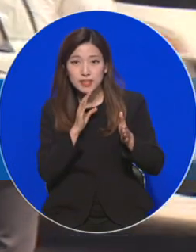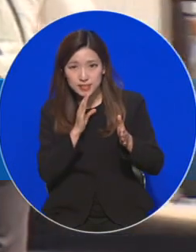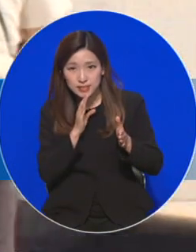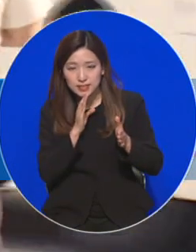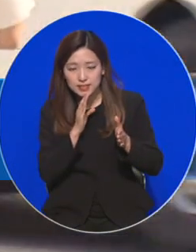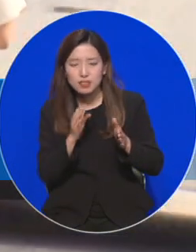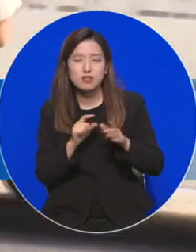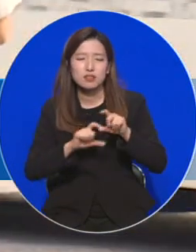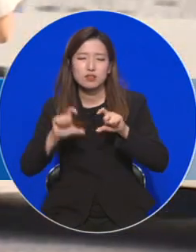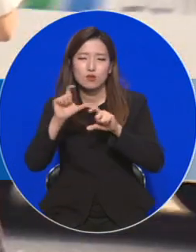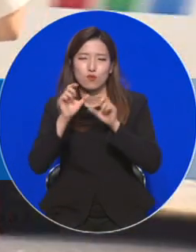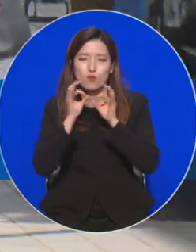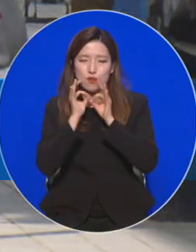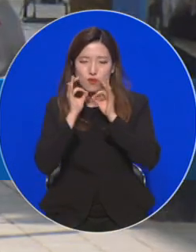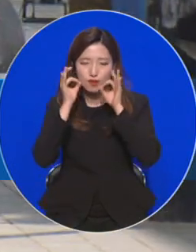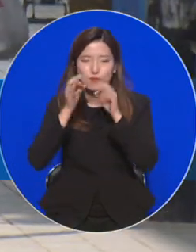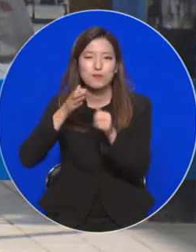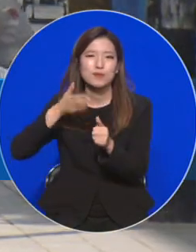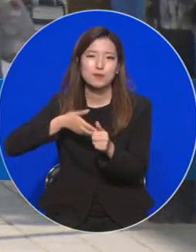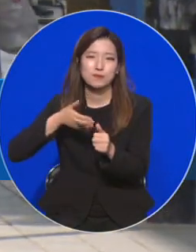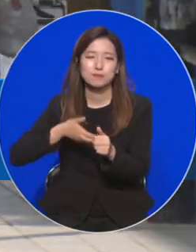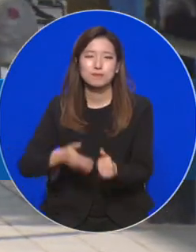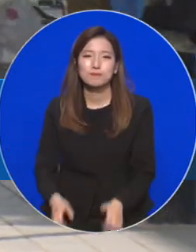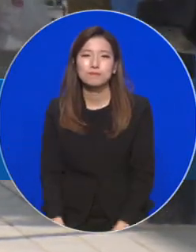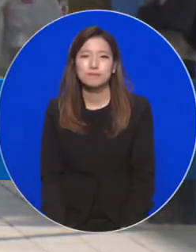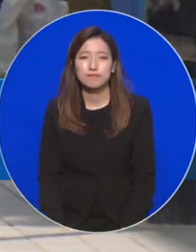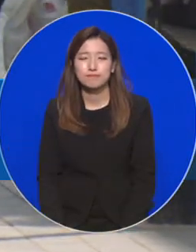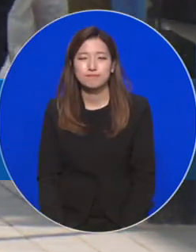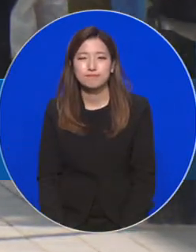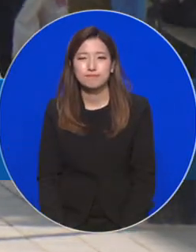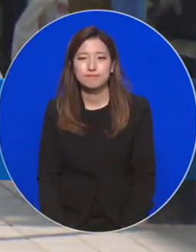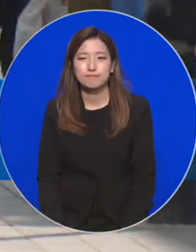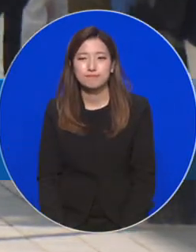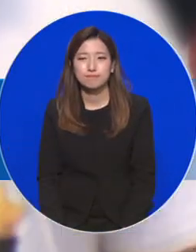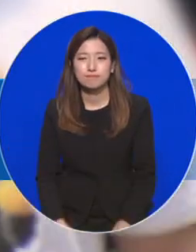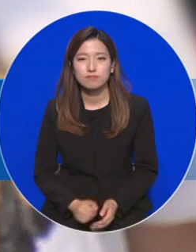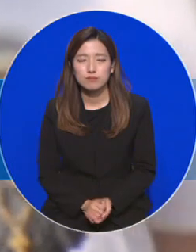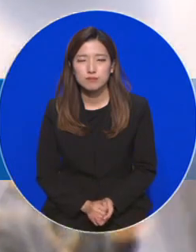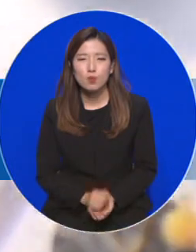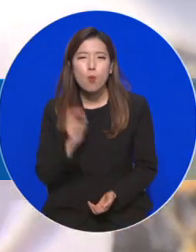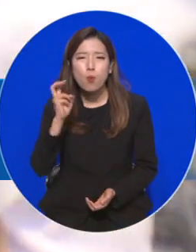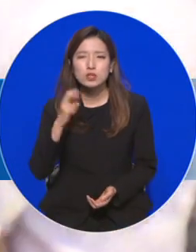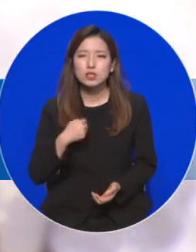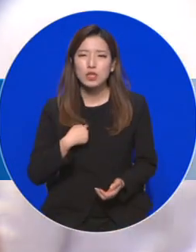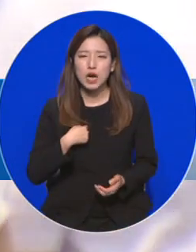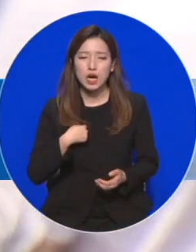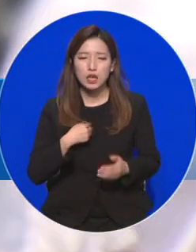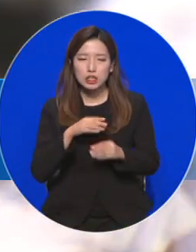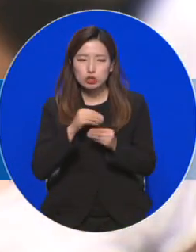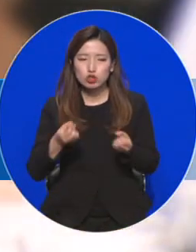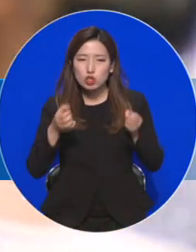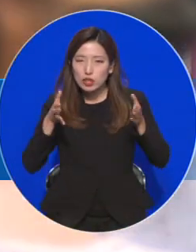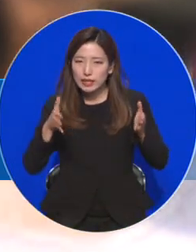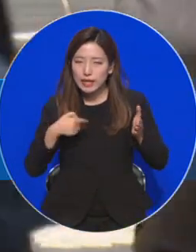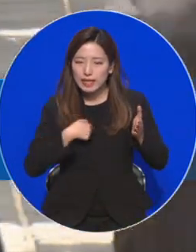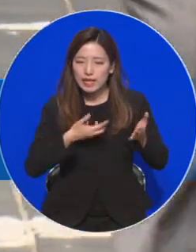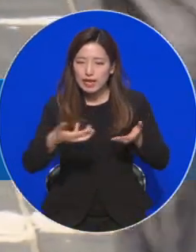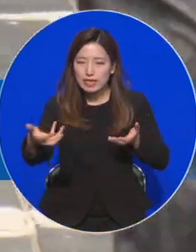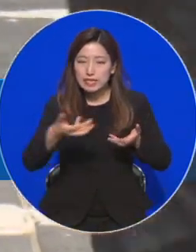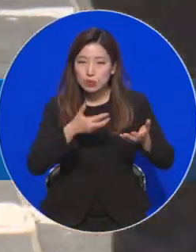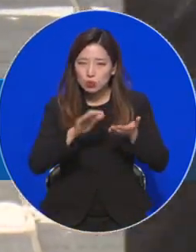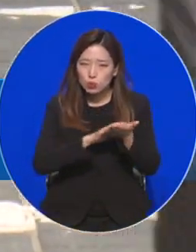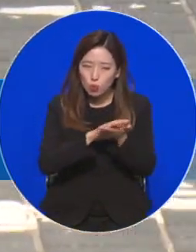필요하다 고 당부했습니다 연잎 동안 고양이나 여행지에서 순간 염 자에 의한 조용한 전파 가 발생했을